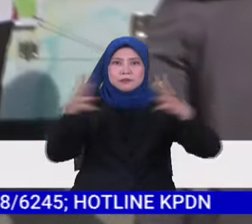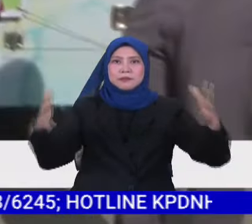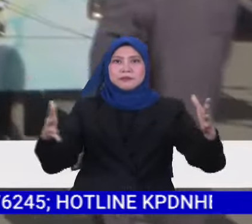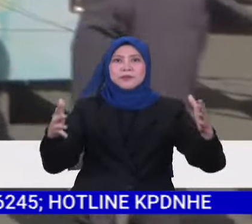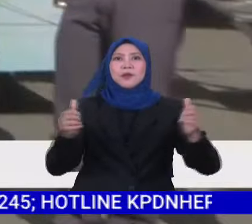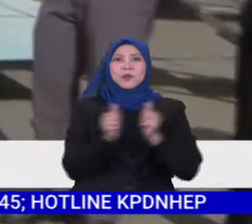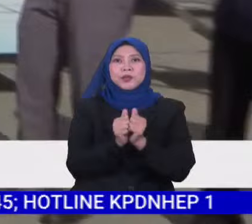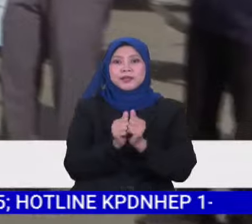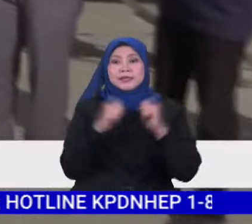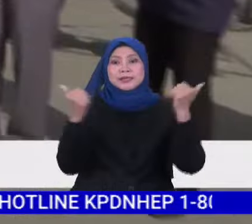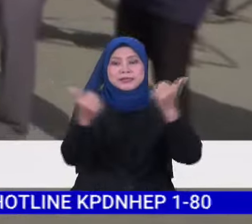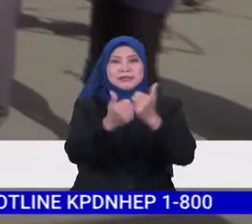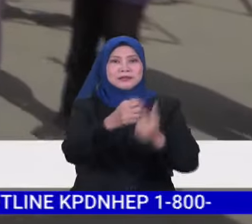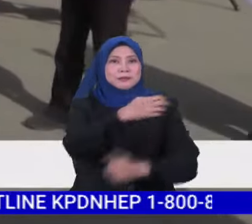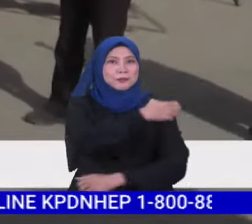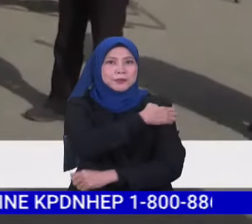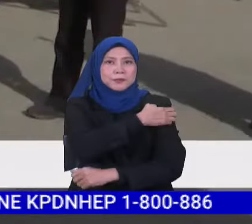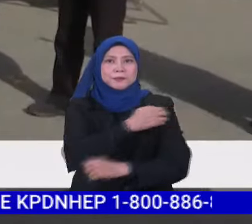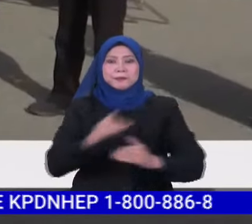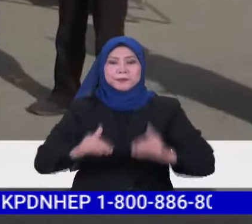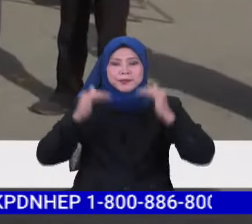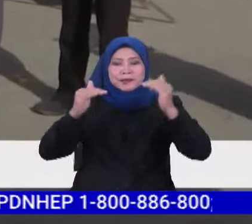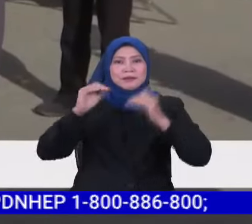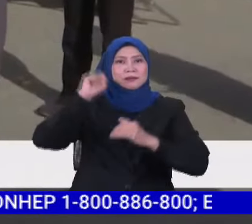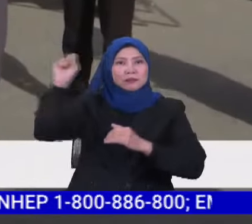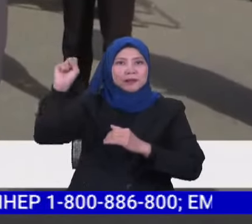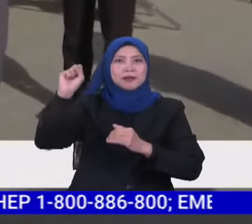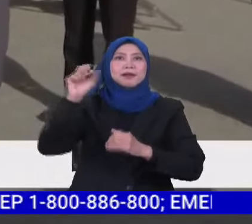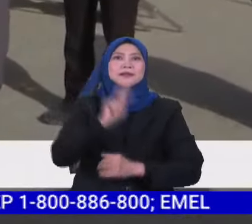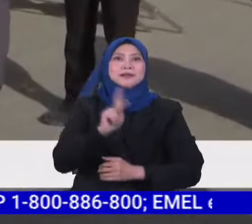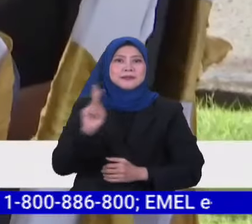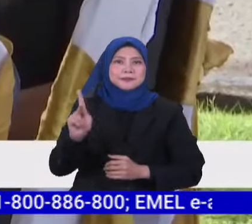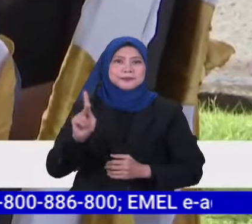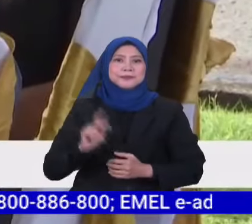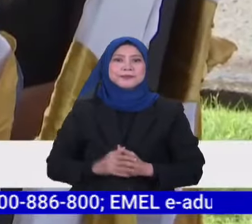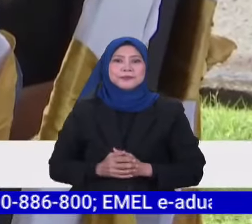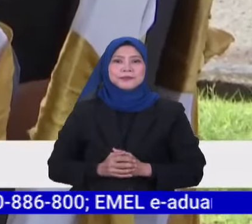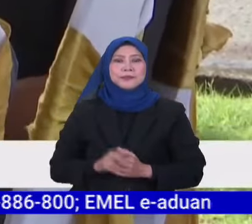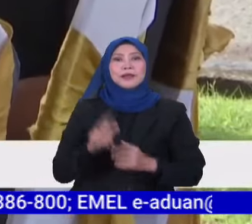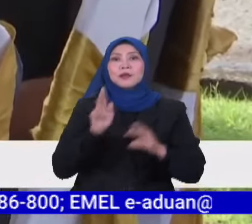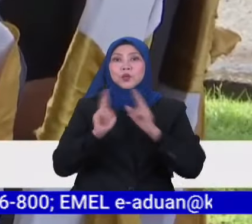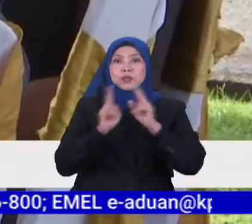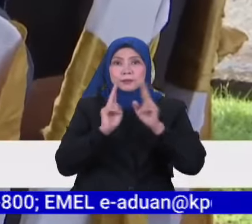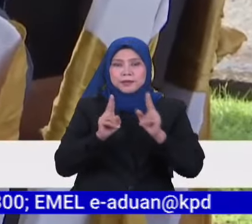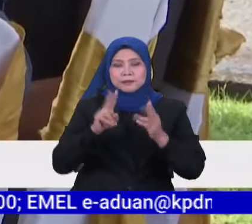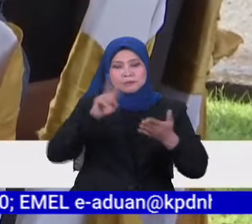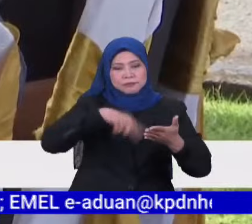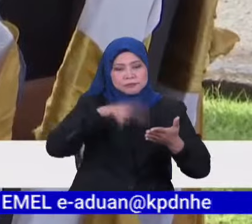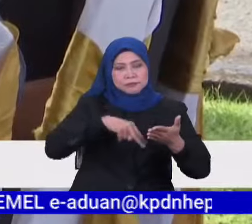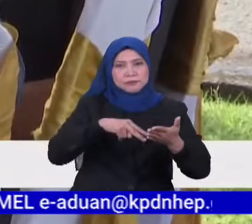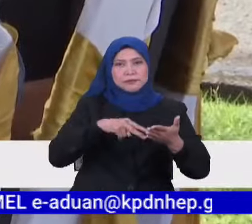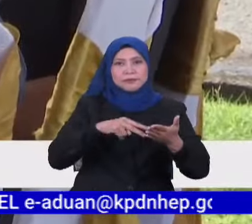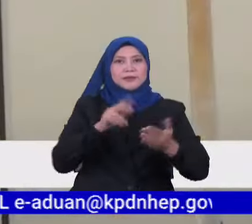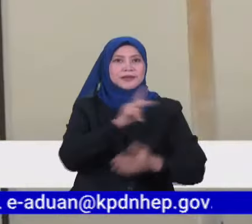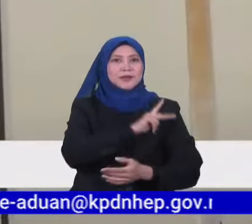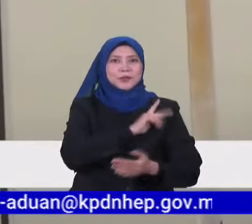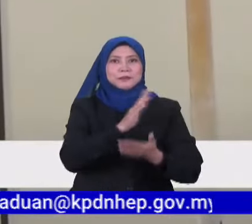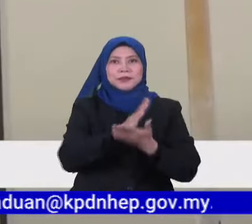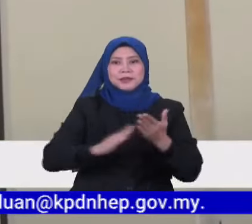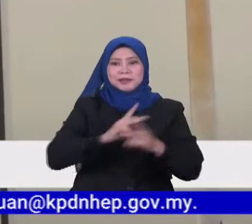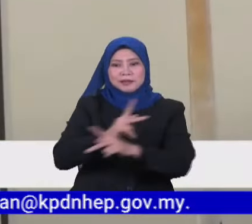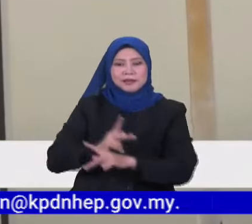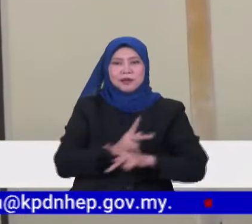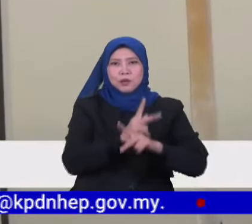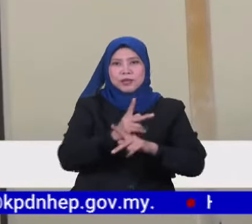bersepadu bersama agency pengakuan Sharp ringkat negeri Sabah di Kota Kinabalu teks ucapannya yang dibacakan ketua sektor